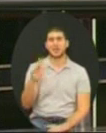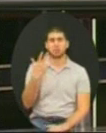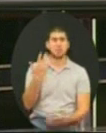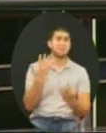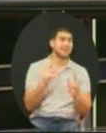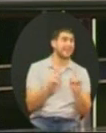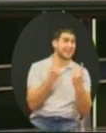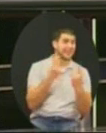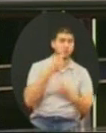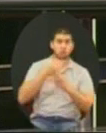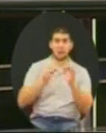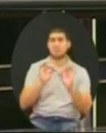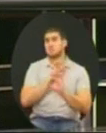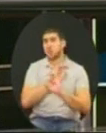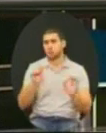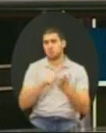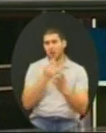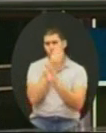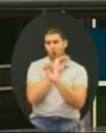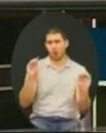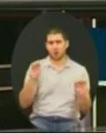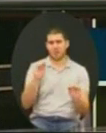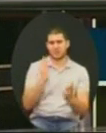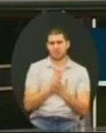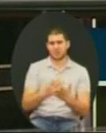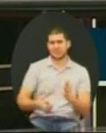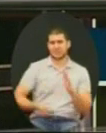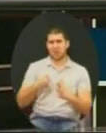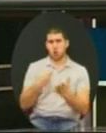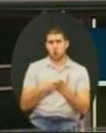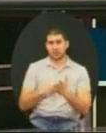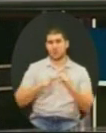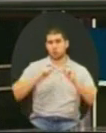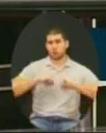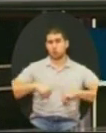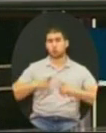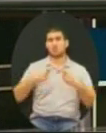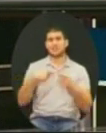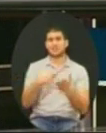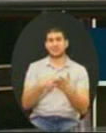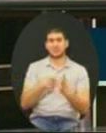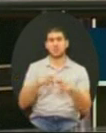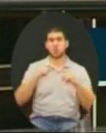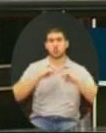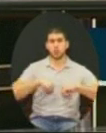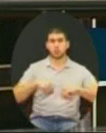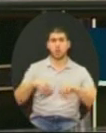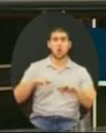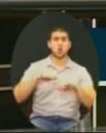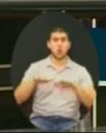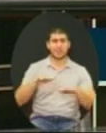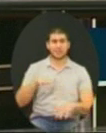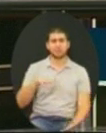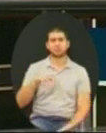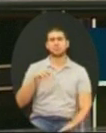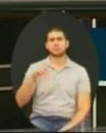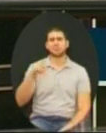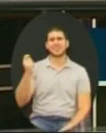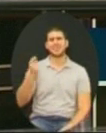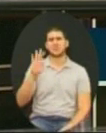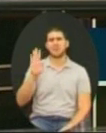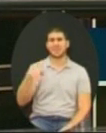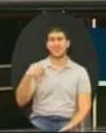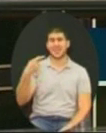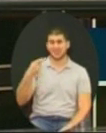זו שאלה מצוינת, כי בהודעה שהוציאו גם שר האוצר, יושב ראש ועדת הכספים ויושב ראש הקואליציה, חבר הכנסת גפני וביטן, כן. דיברו